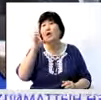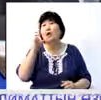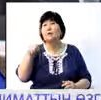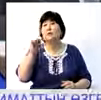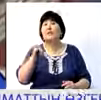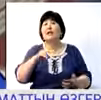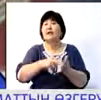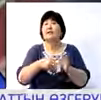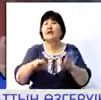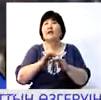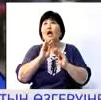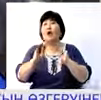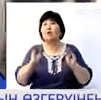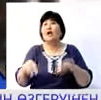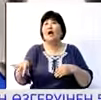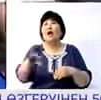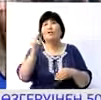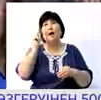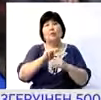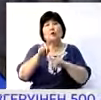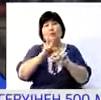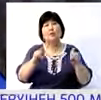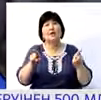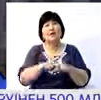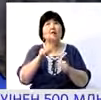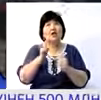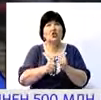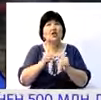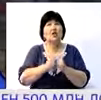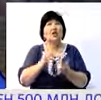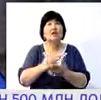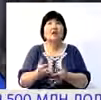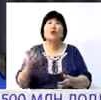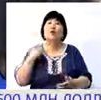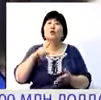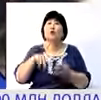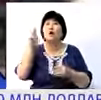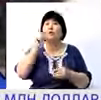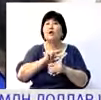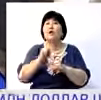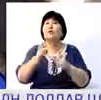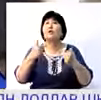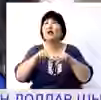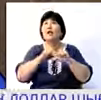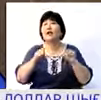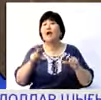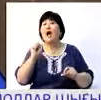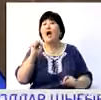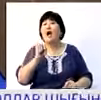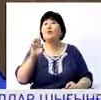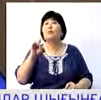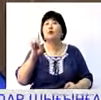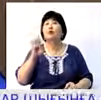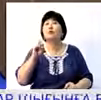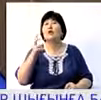сай орналаспауы аймақтағы білім беру мекемелерінде де жиі кездеседі. Қызылорда қалалық білім бөліміне қарасты Ахмет Байтұрсынов